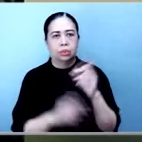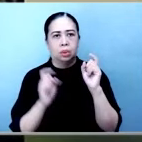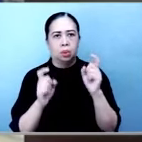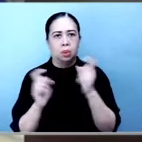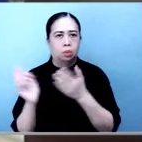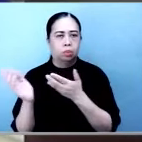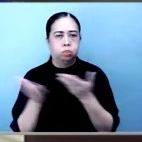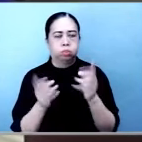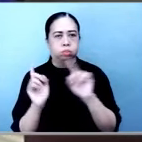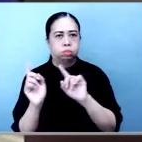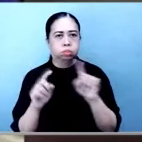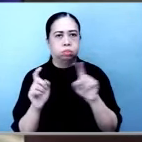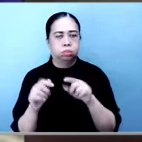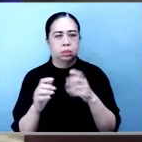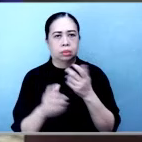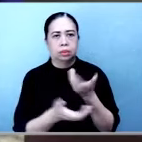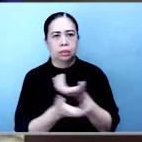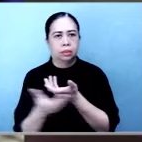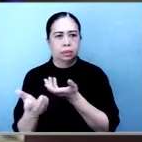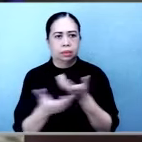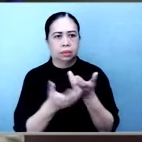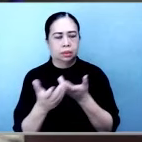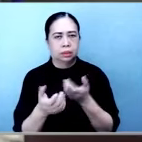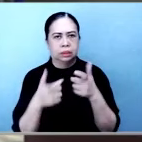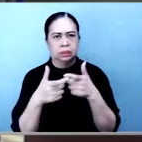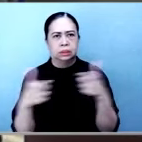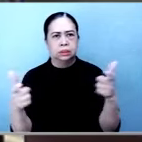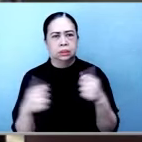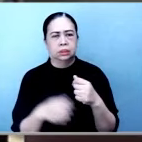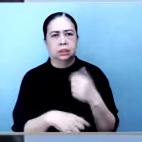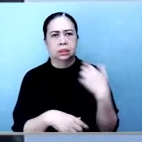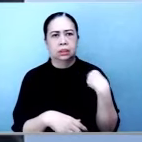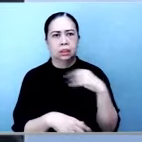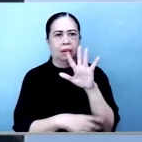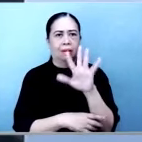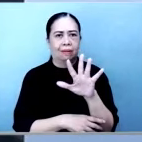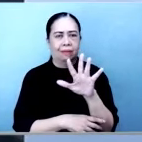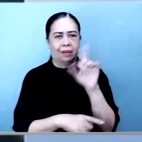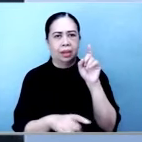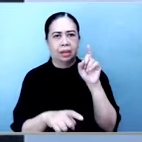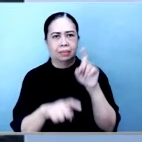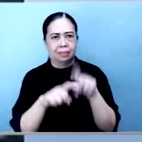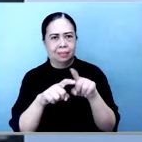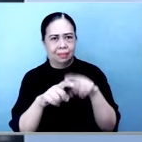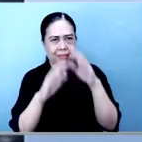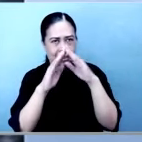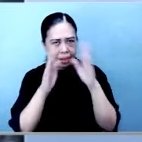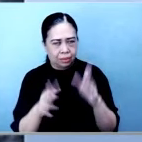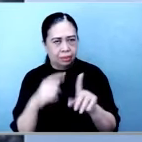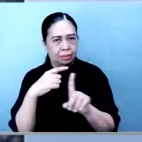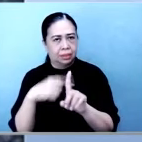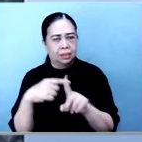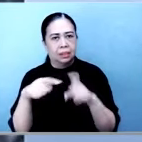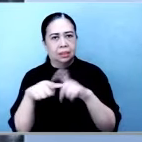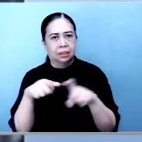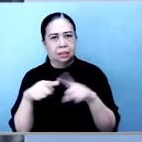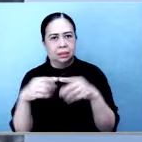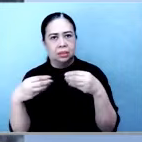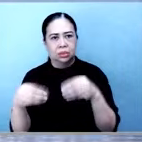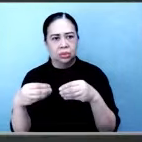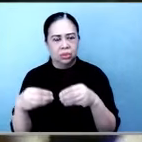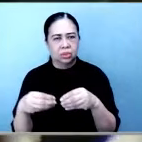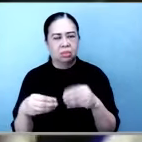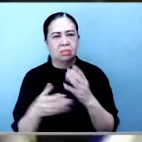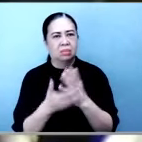bumbero. Sa laki ng sunog, nadamay ang 5 paupahan at isang electrical shop. Ang ilang residente, hindi na nasalba ang kanilang